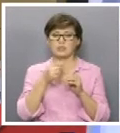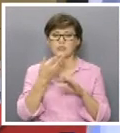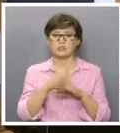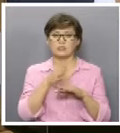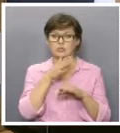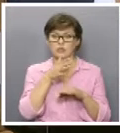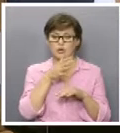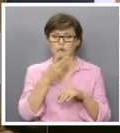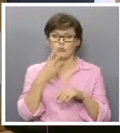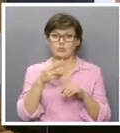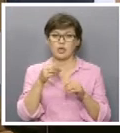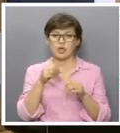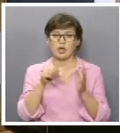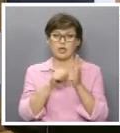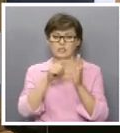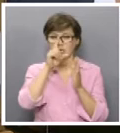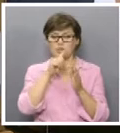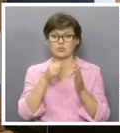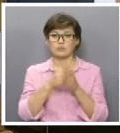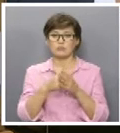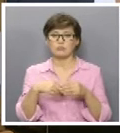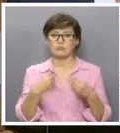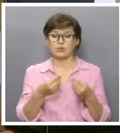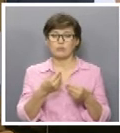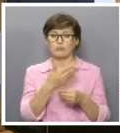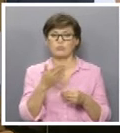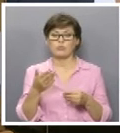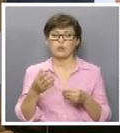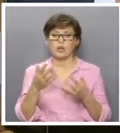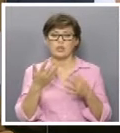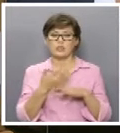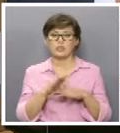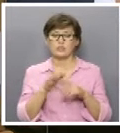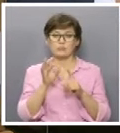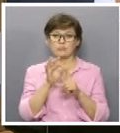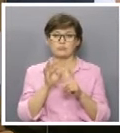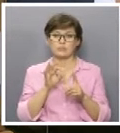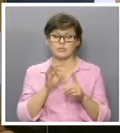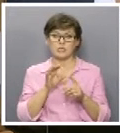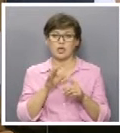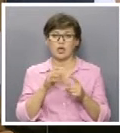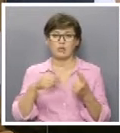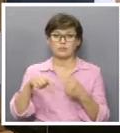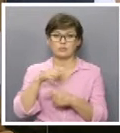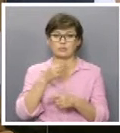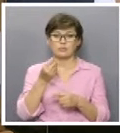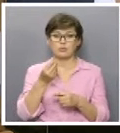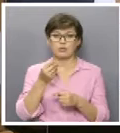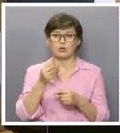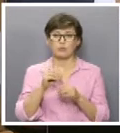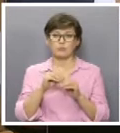мерзімі 36 айға дейін. Бұл санатқан несие мақсаты айналымдағы капиталды